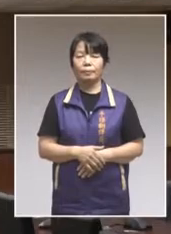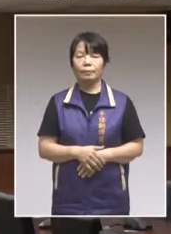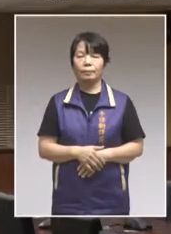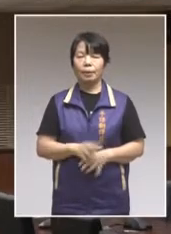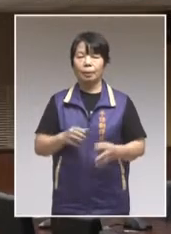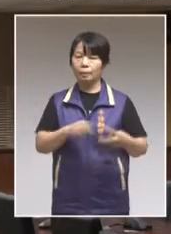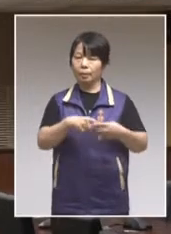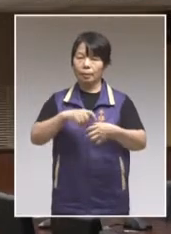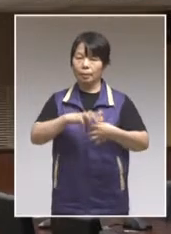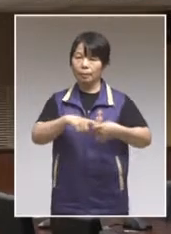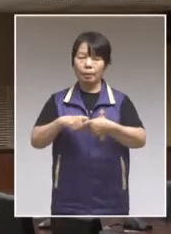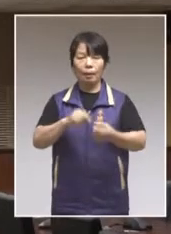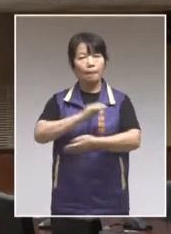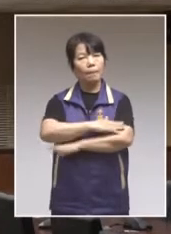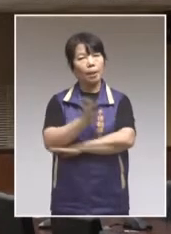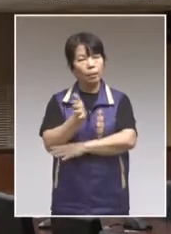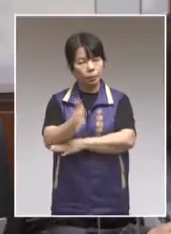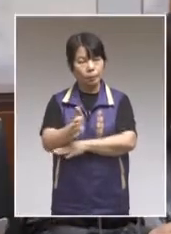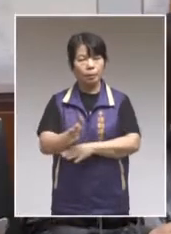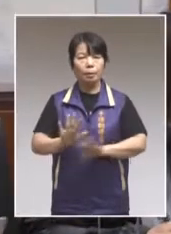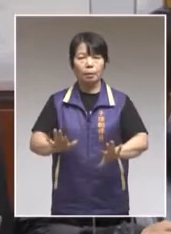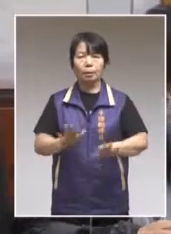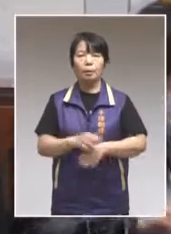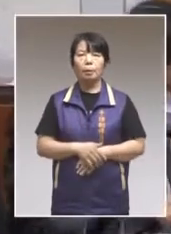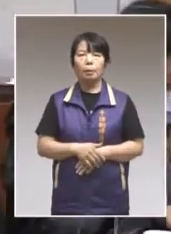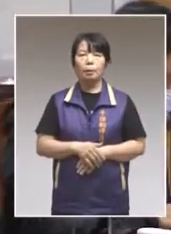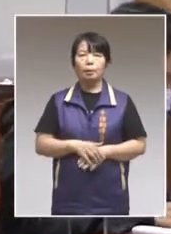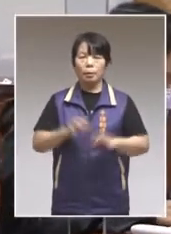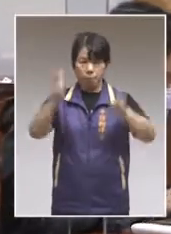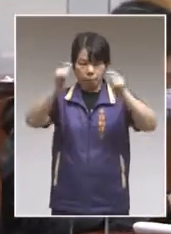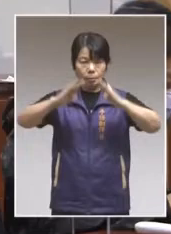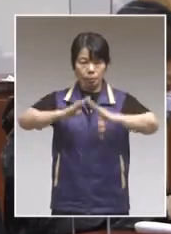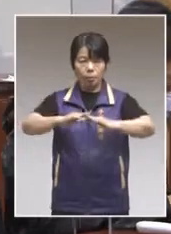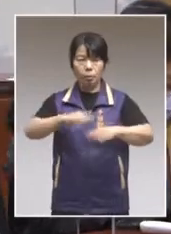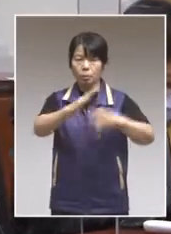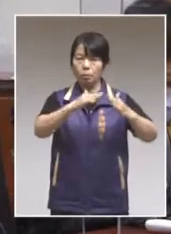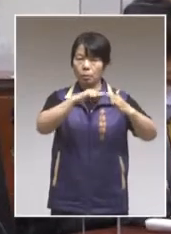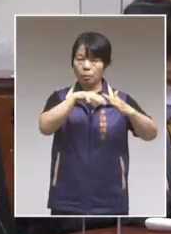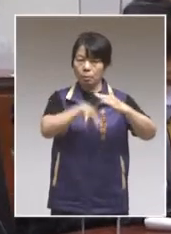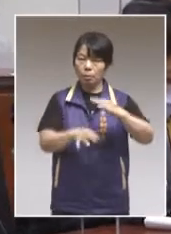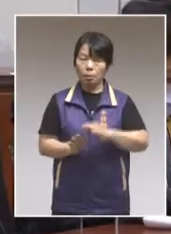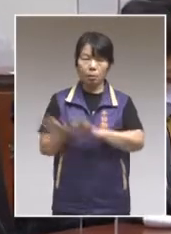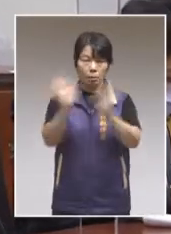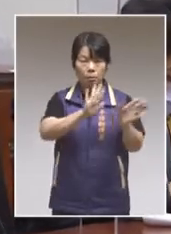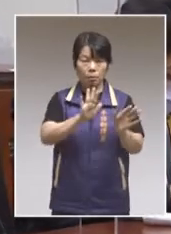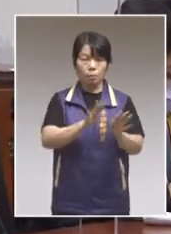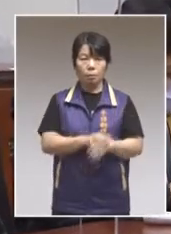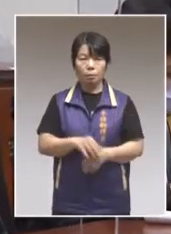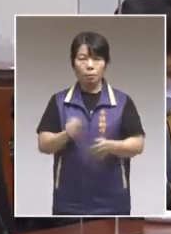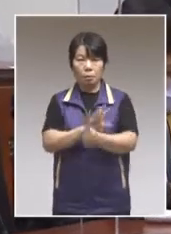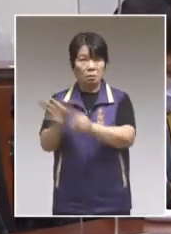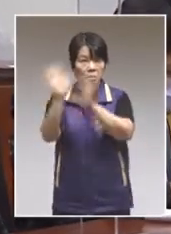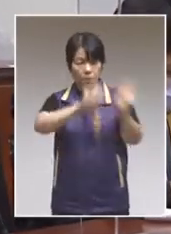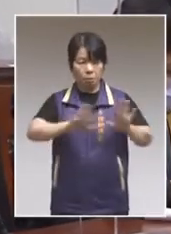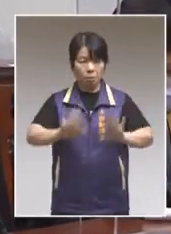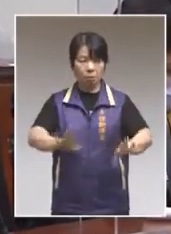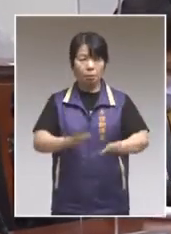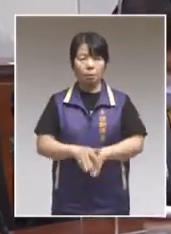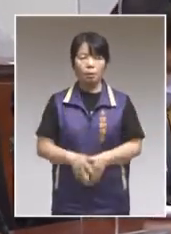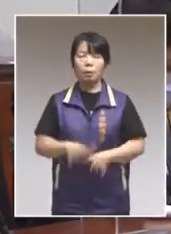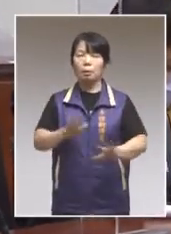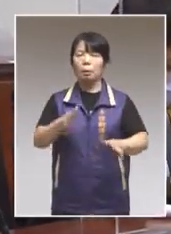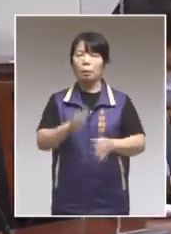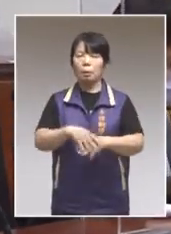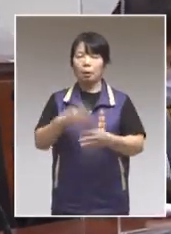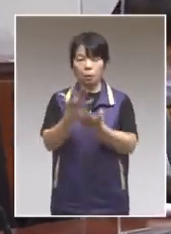联合报提问，就是也请中整一下现在高雄市校园疫情的状况，停课的情形。然后今天